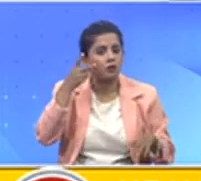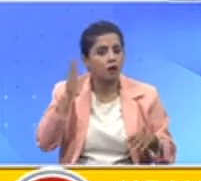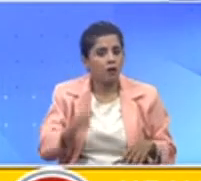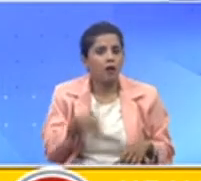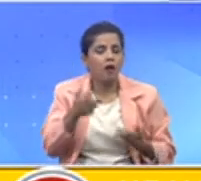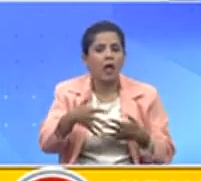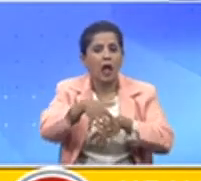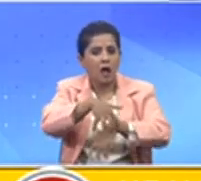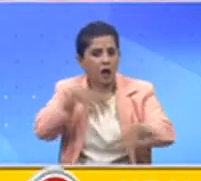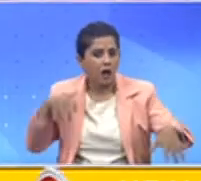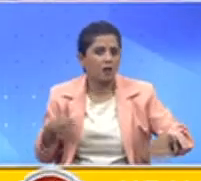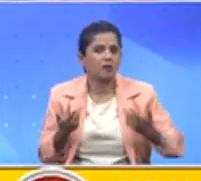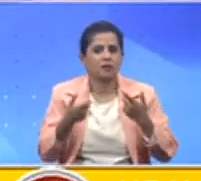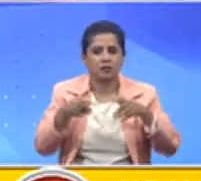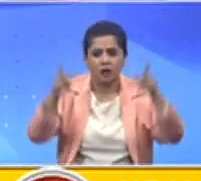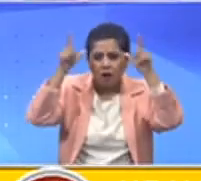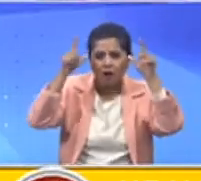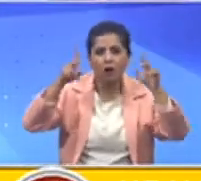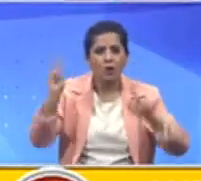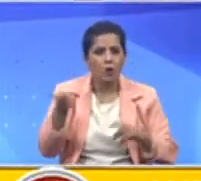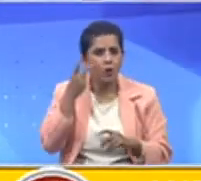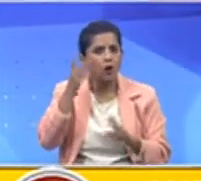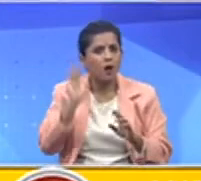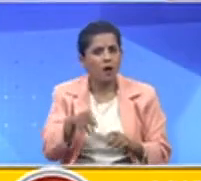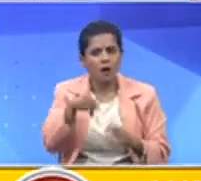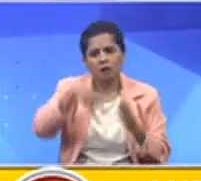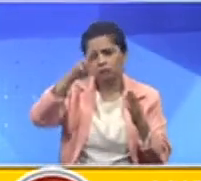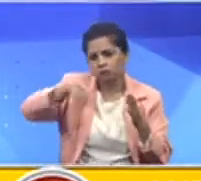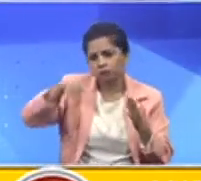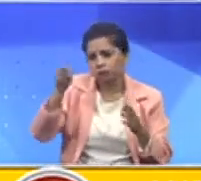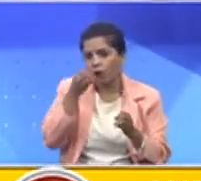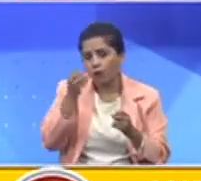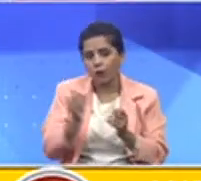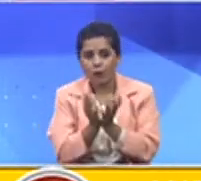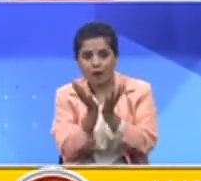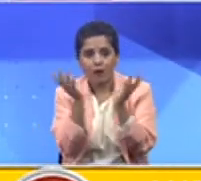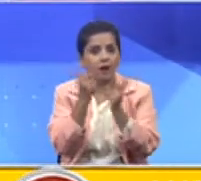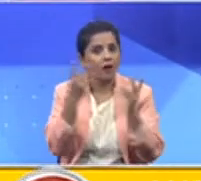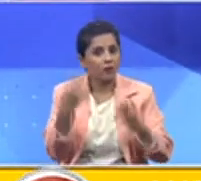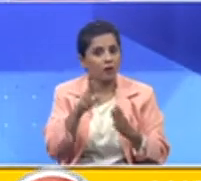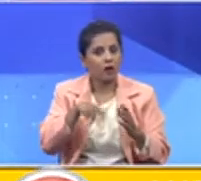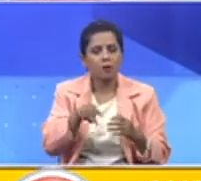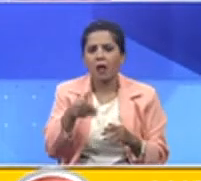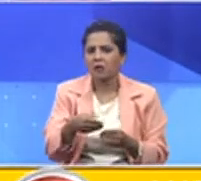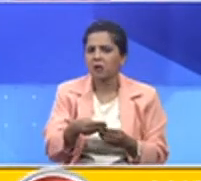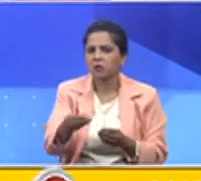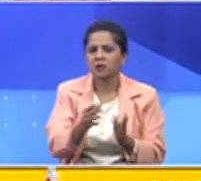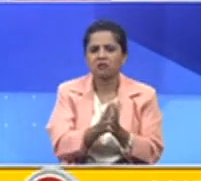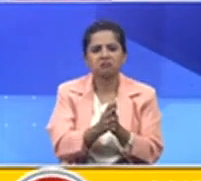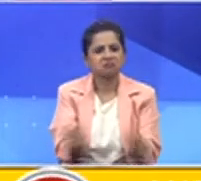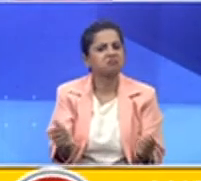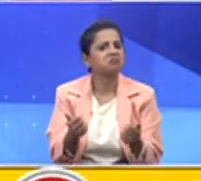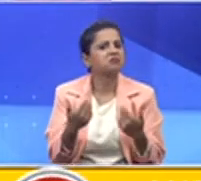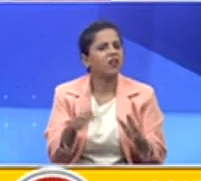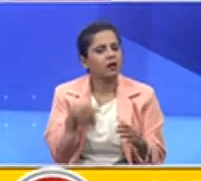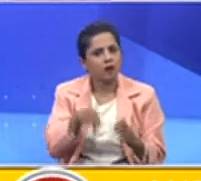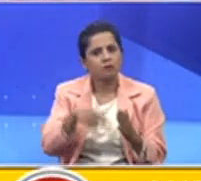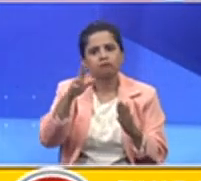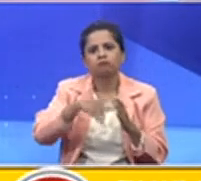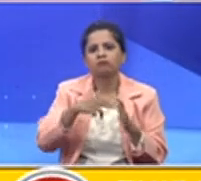पशुओं की, और शीट्स की painting बना चुके हैं, जो विलुप्त होने की कगार पर है,